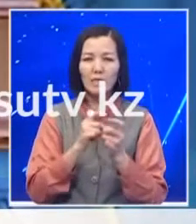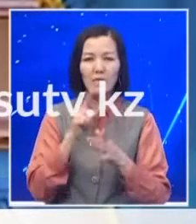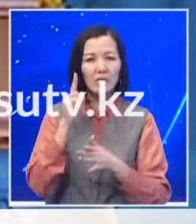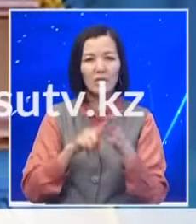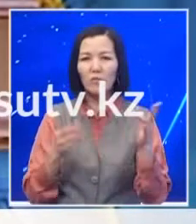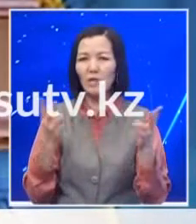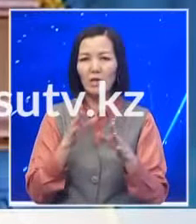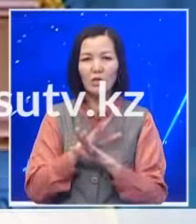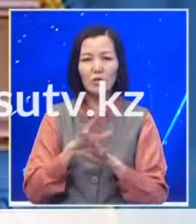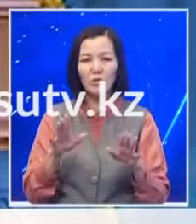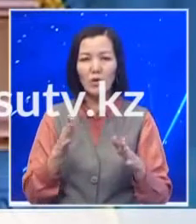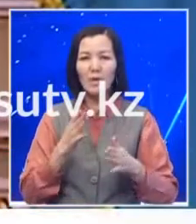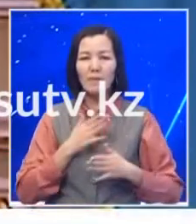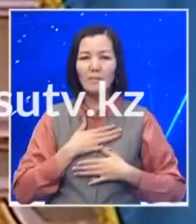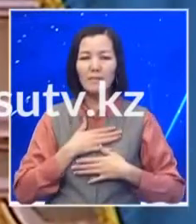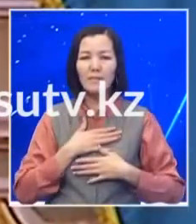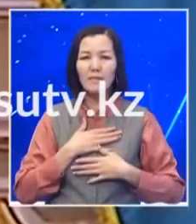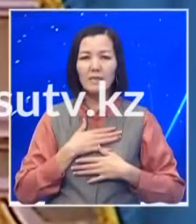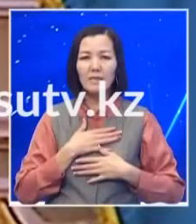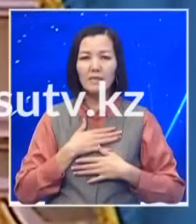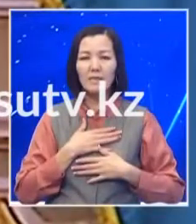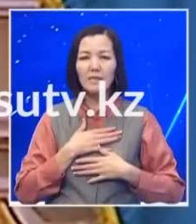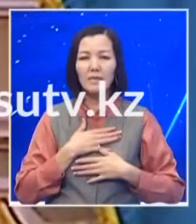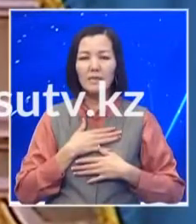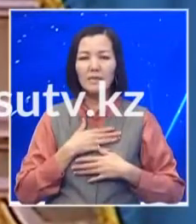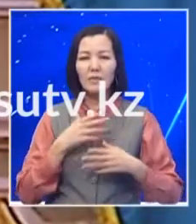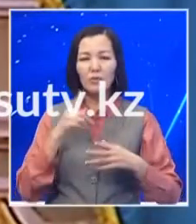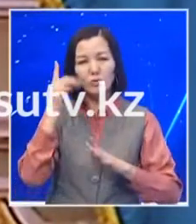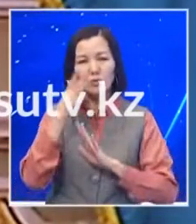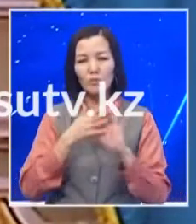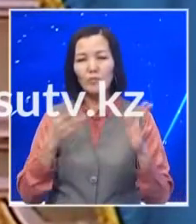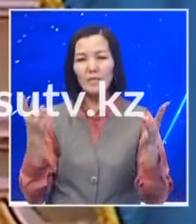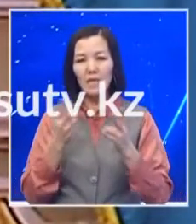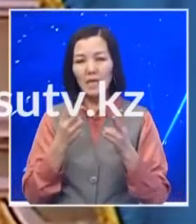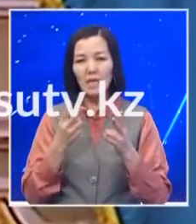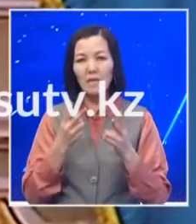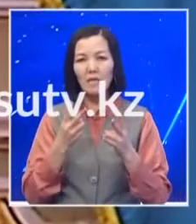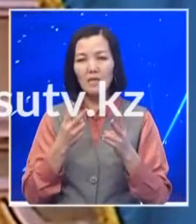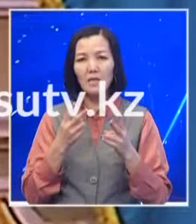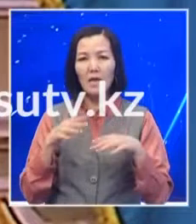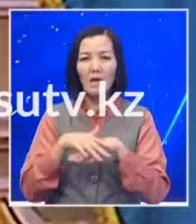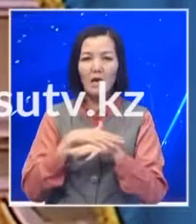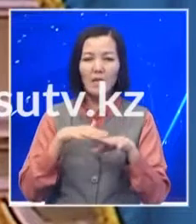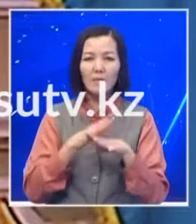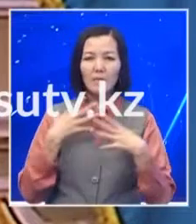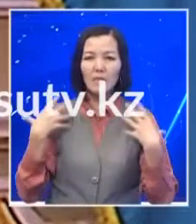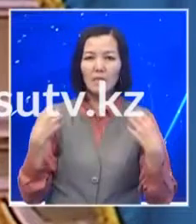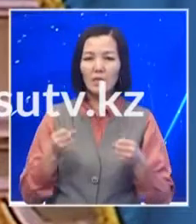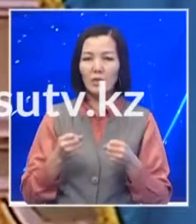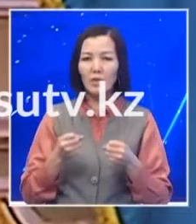шақырамын. Біз ең алдымен нәрсені түсінуіміз керек. Халқымыздың денсаулығы